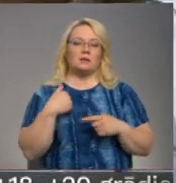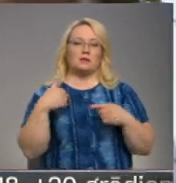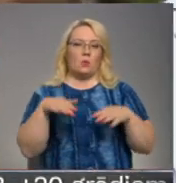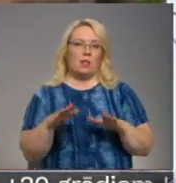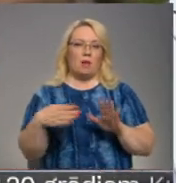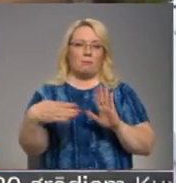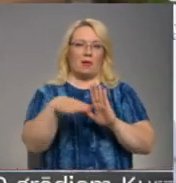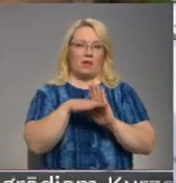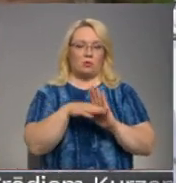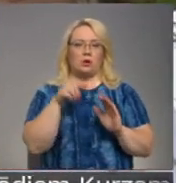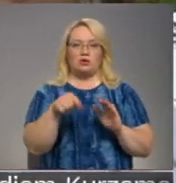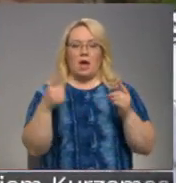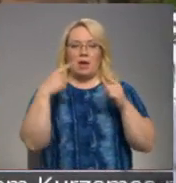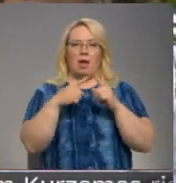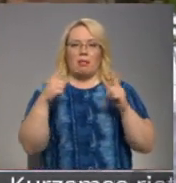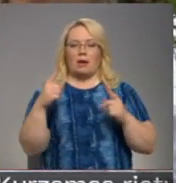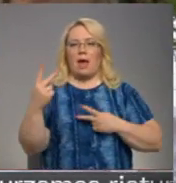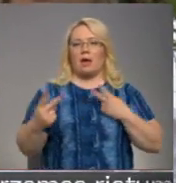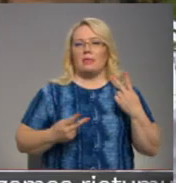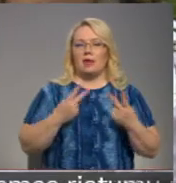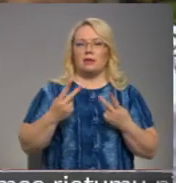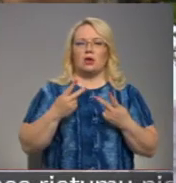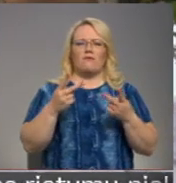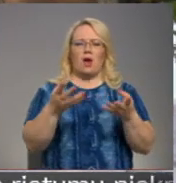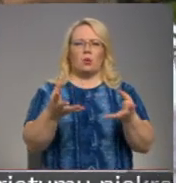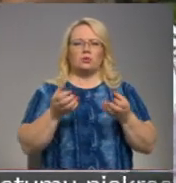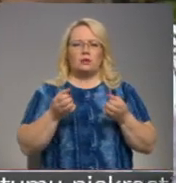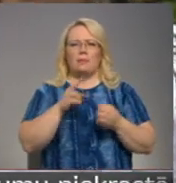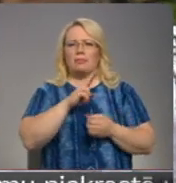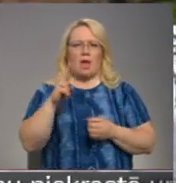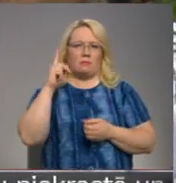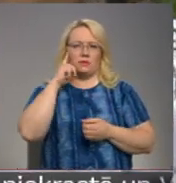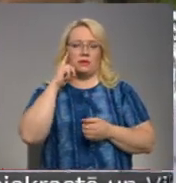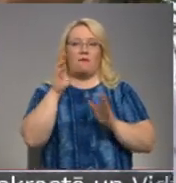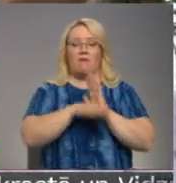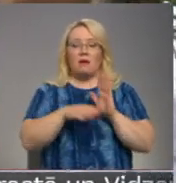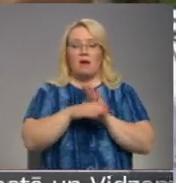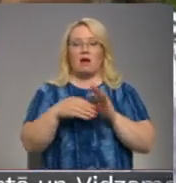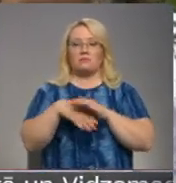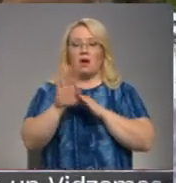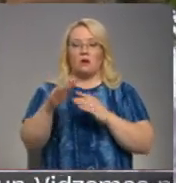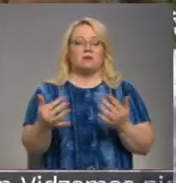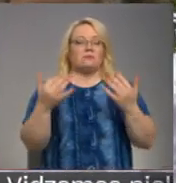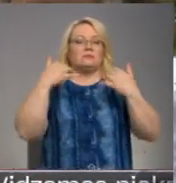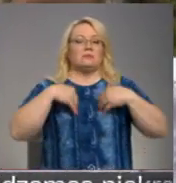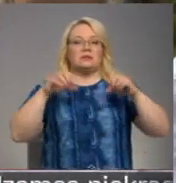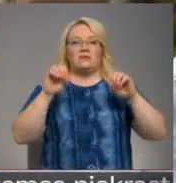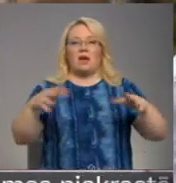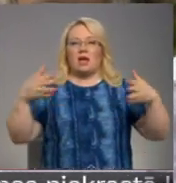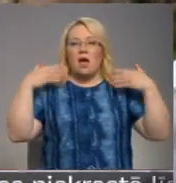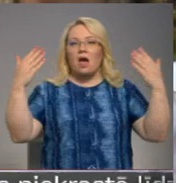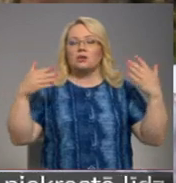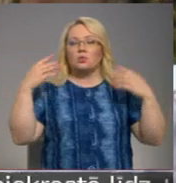pievienoties. Šajā laikā enerģiju no dabas var uzņemt arī neapzināti, vienkārši izejot ārā un ieelpojot svaiga gaisa